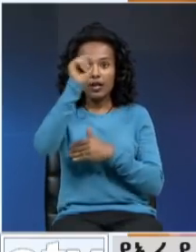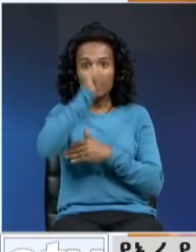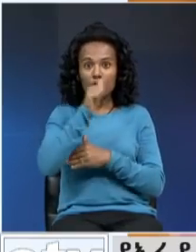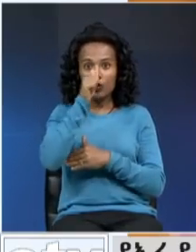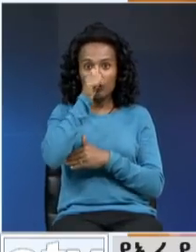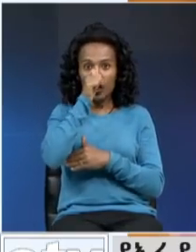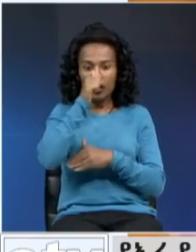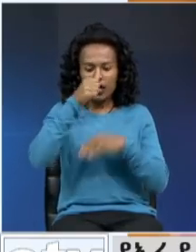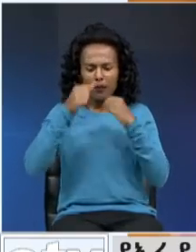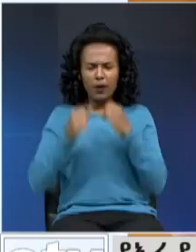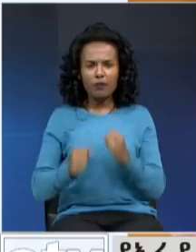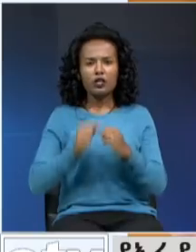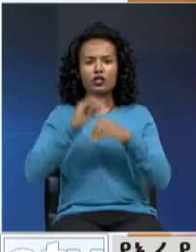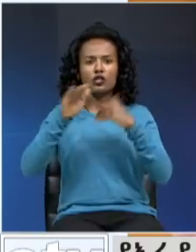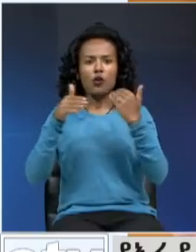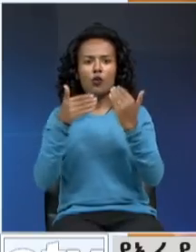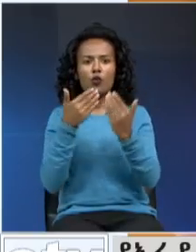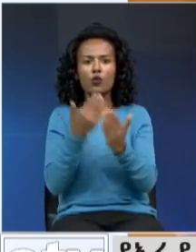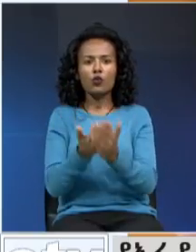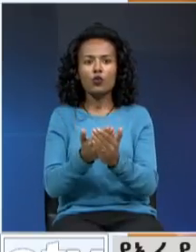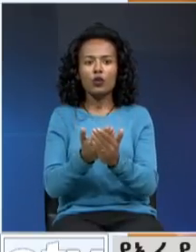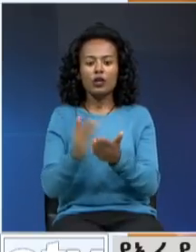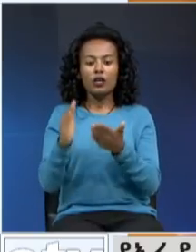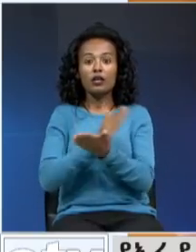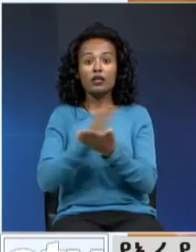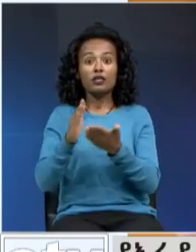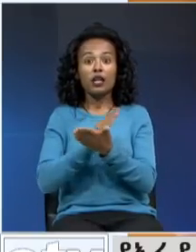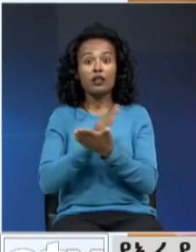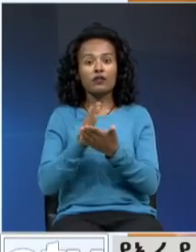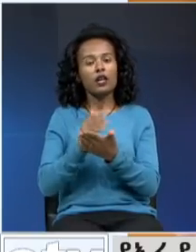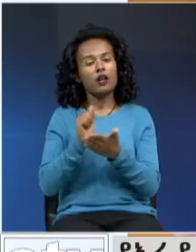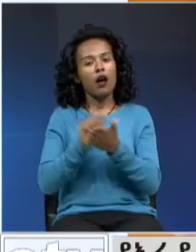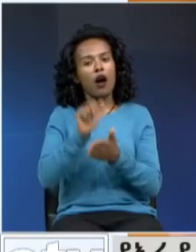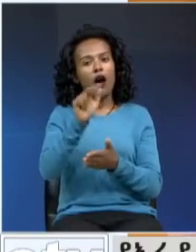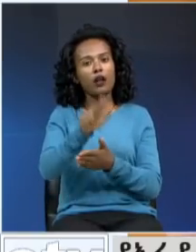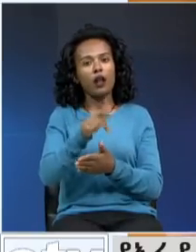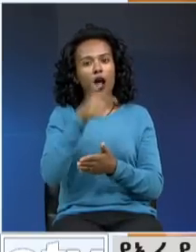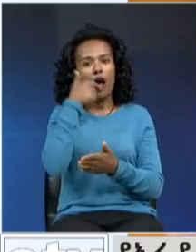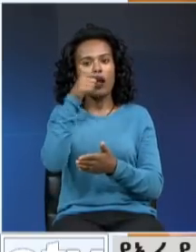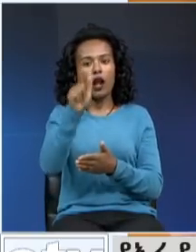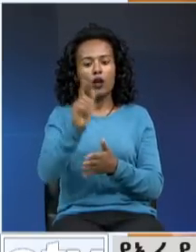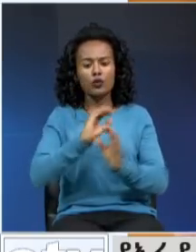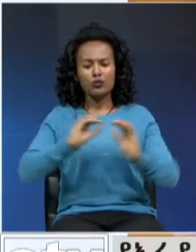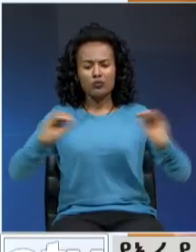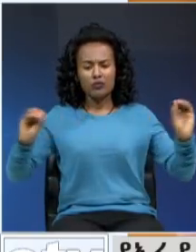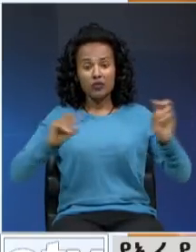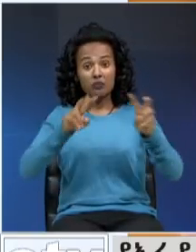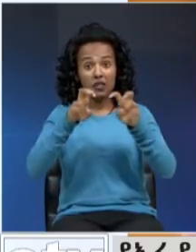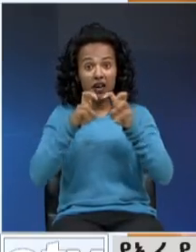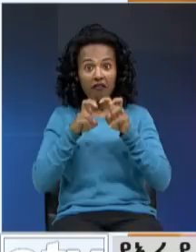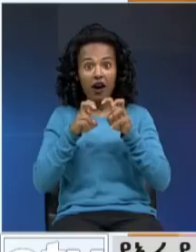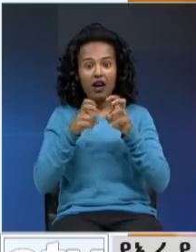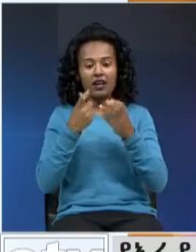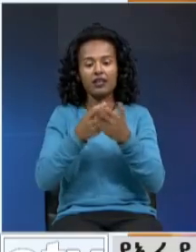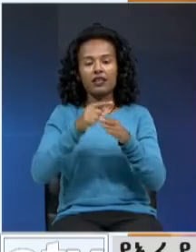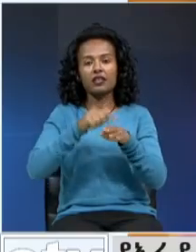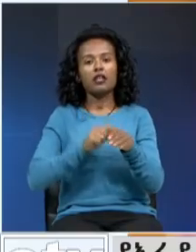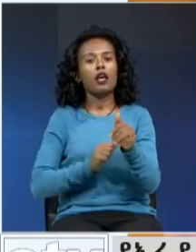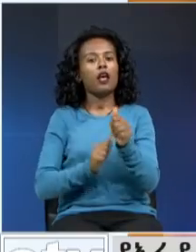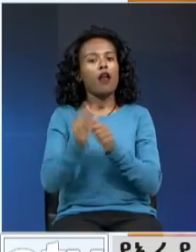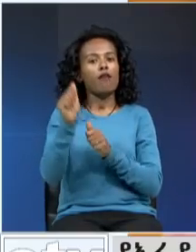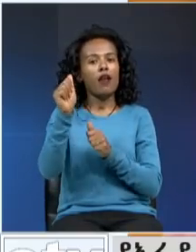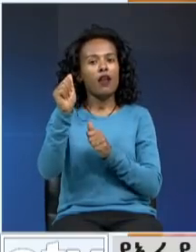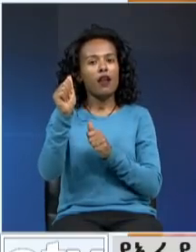ኢትዮጵያውያን በምንችለው ሁሉ እንሳተፍ ዘንድ አደራ እላለሁ። ምንም ቢከፋ ይህ ጊዜም